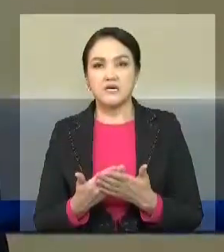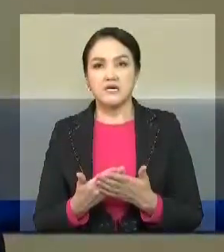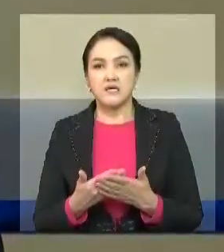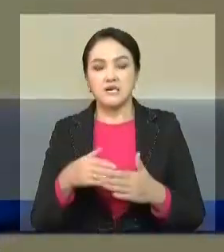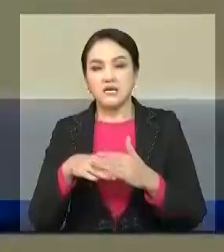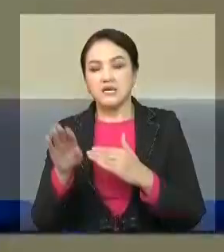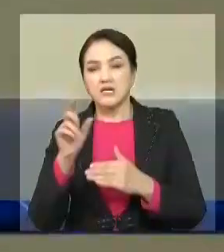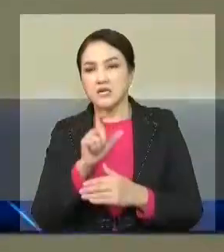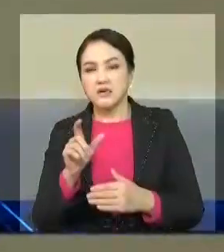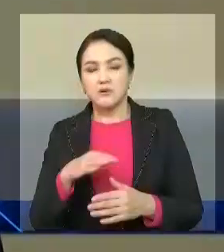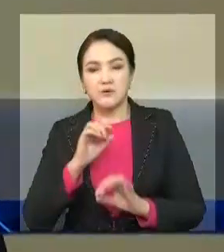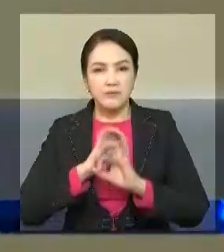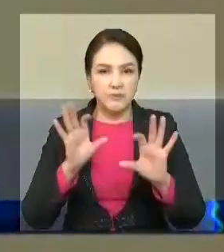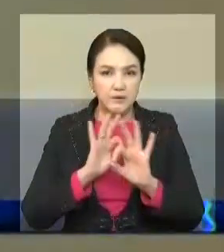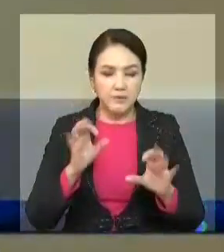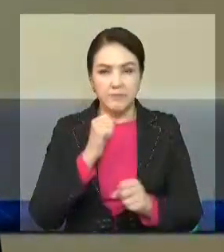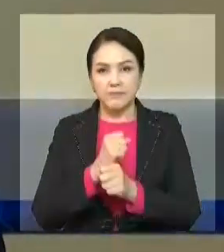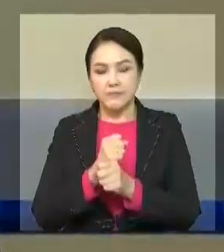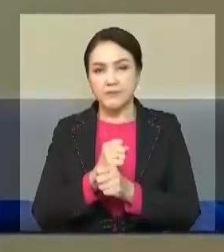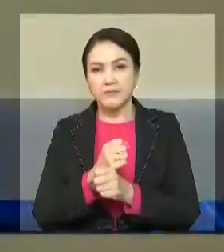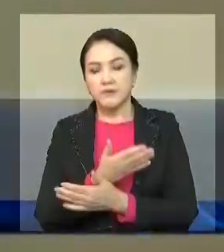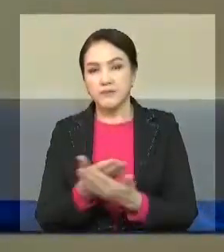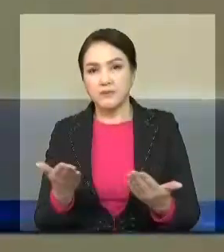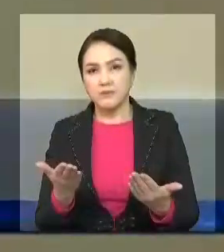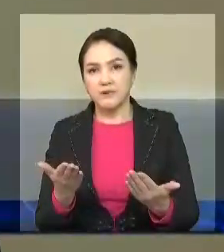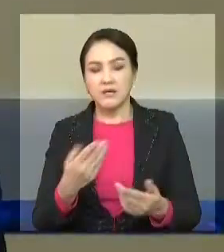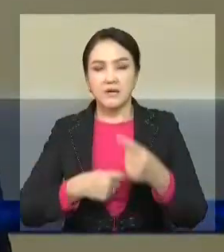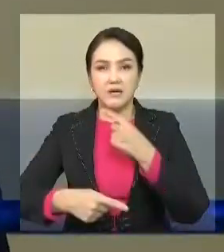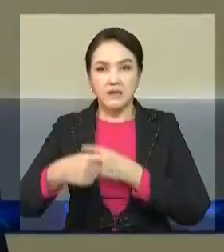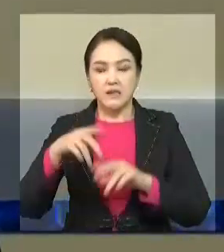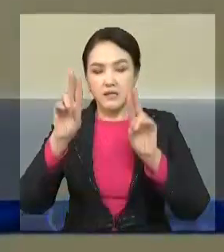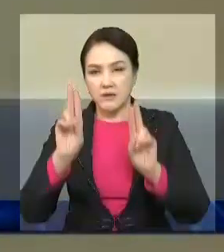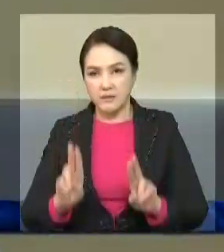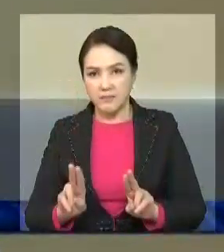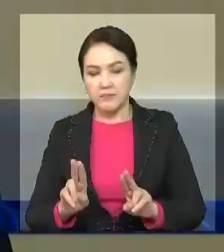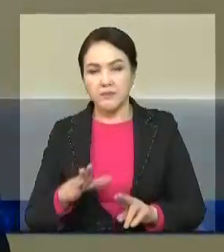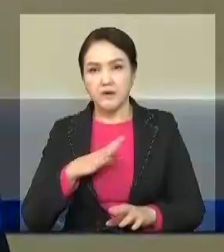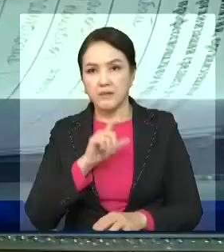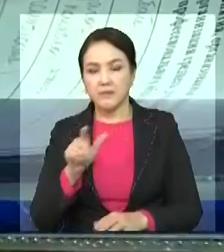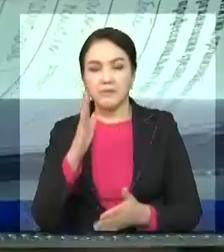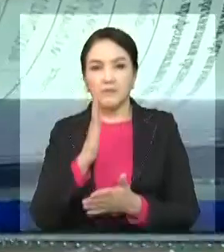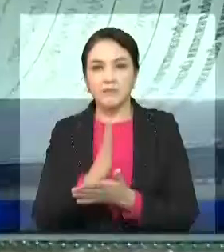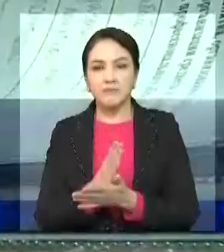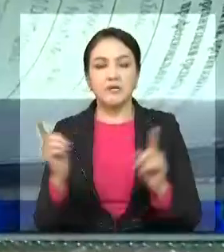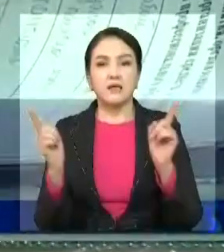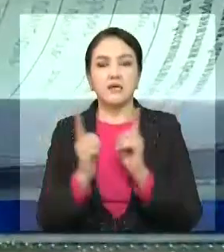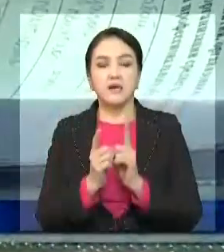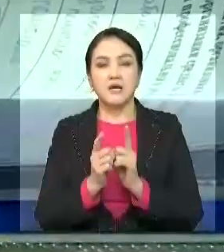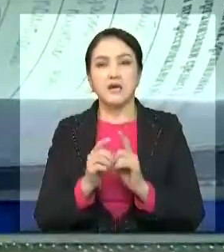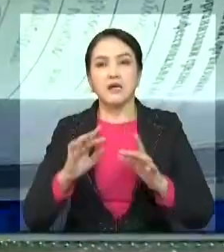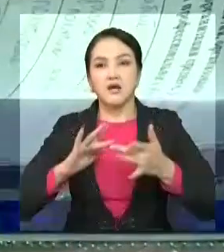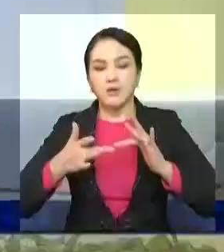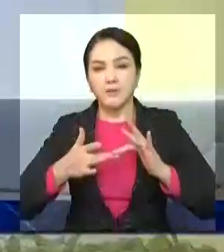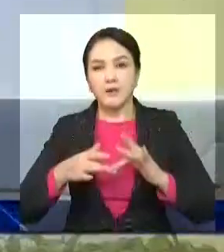кеткен азаматтарға түсіндіру жұмысы барысында олар қайтадан дәстүрлі дінімізге бет бұрған азаматтар да бар. Кездесуде ғаламтор